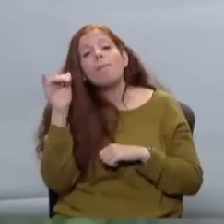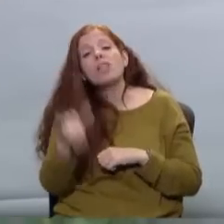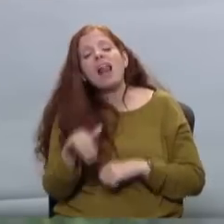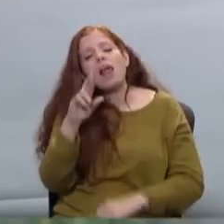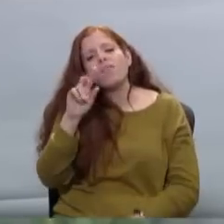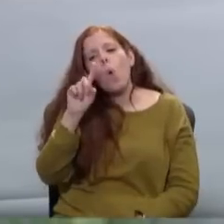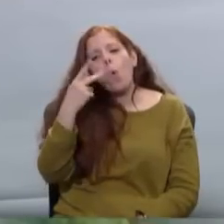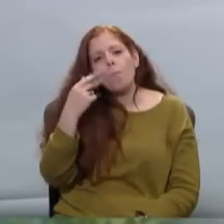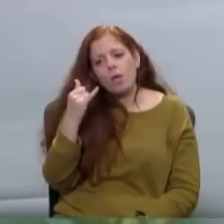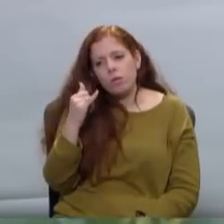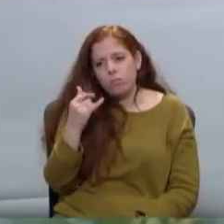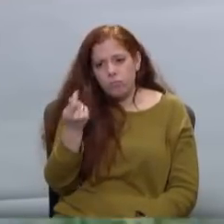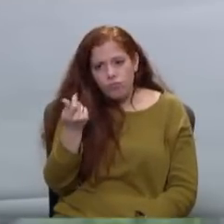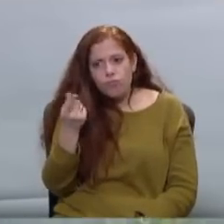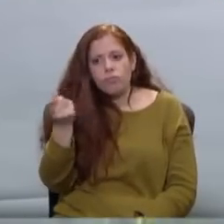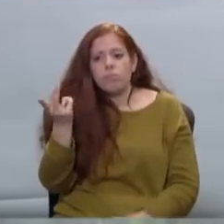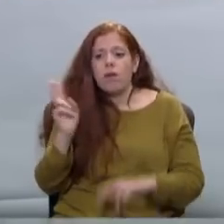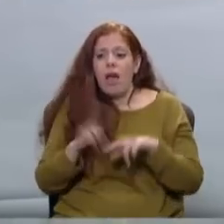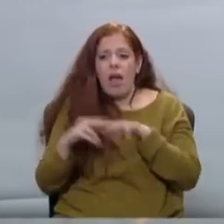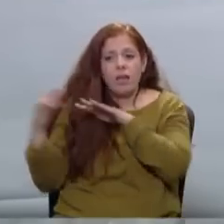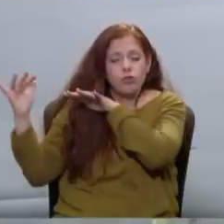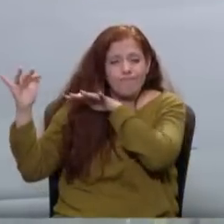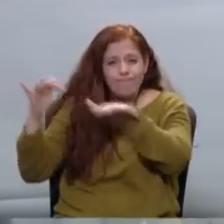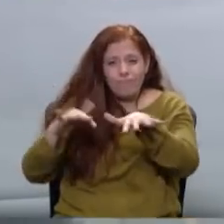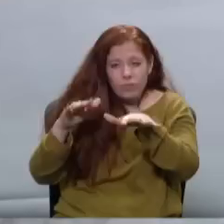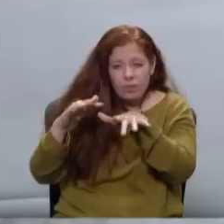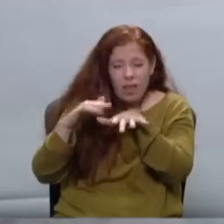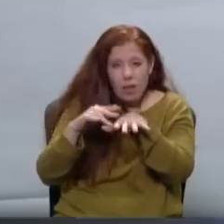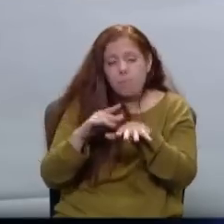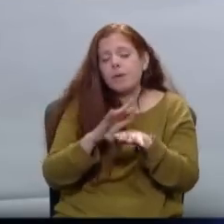אבי בו פורה סופט הוגה, אבי דק לו, אבי פורה אקדם חלי.